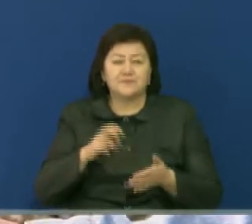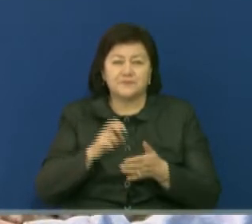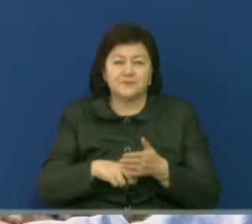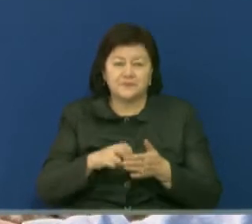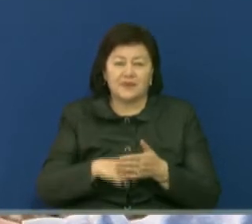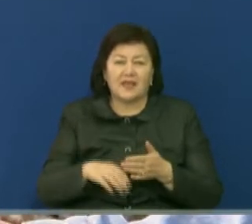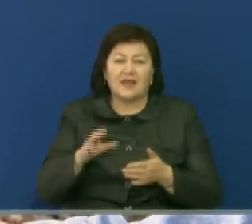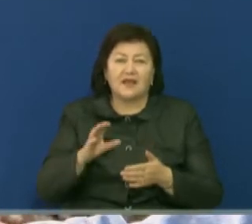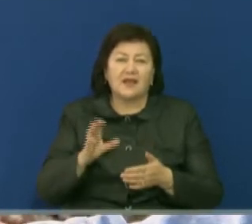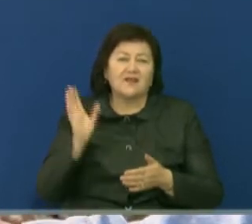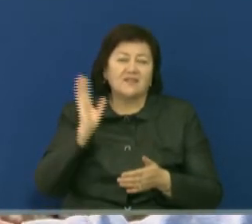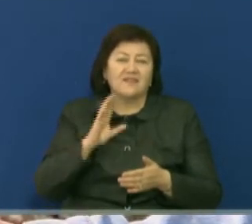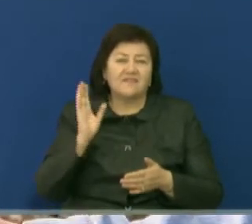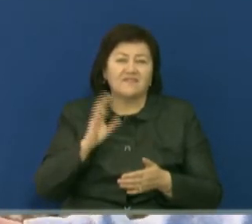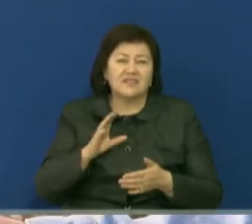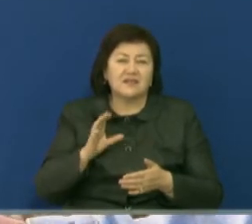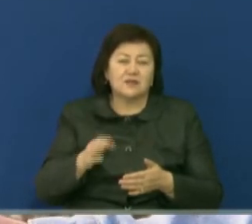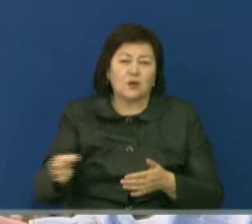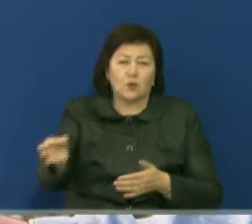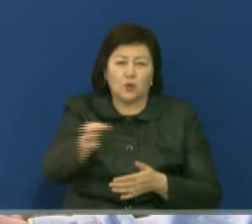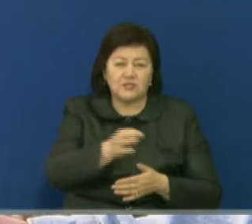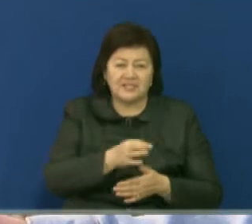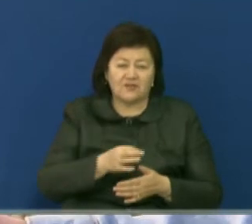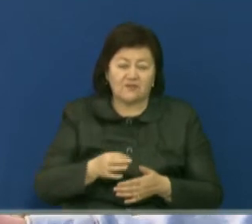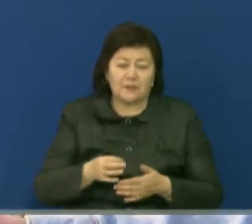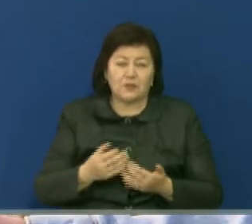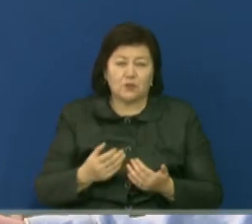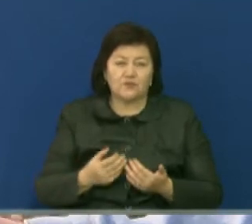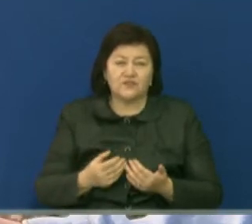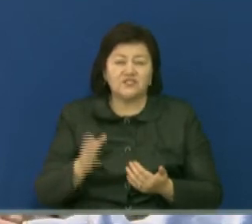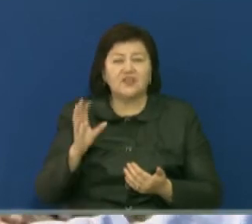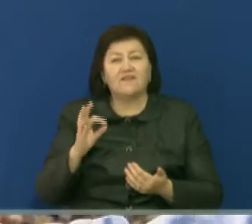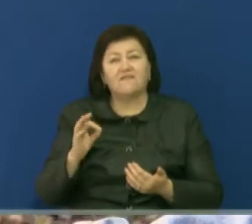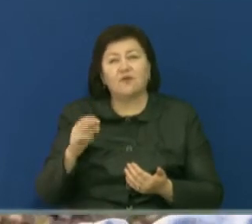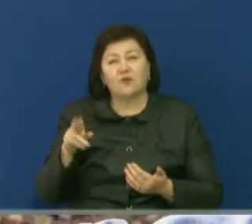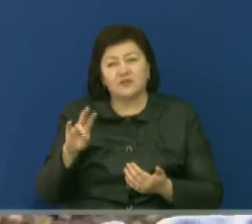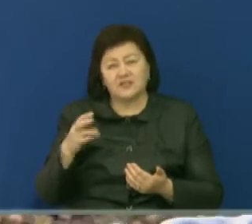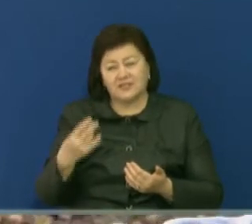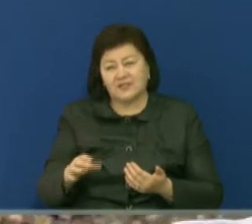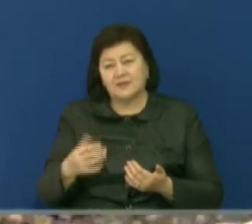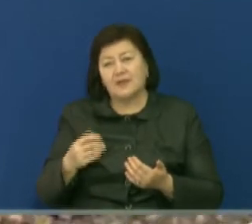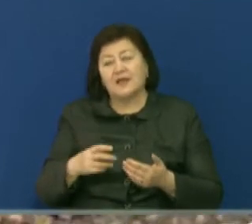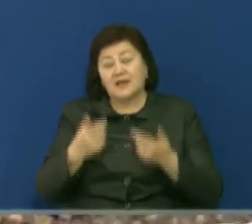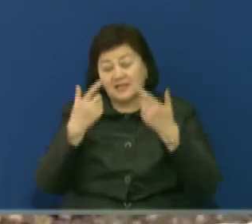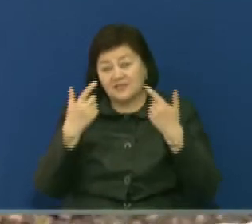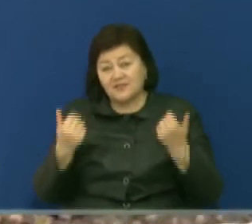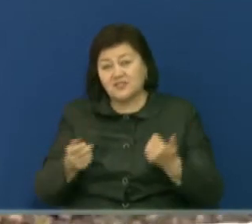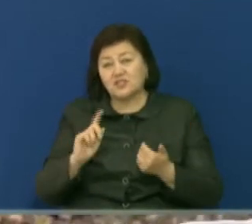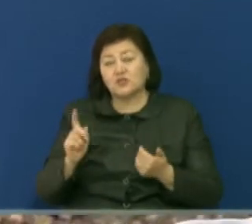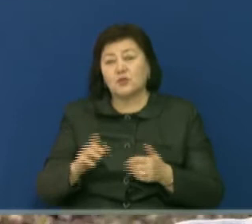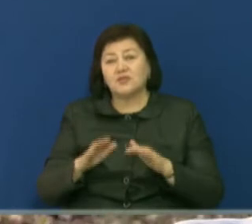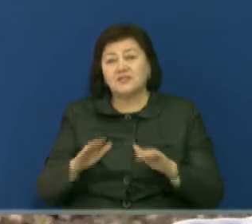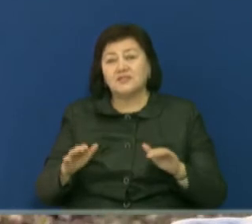поселка Восточный, а также острова Полковничий, где ребятам были разъяснены их права, обязанности, что они не имеют